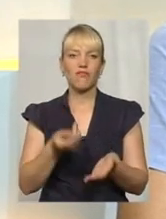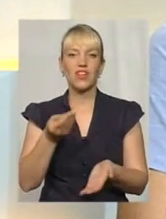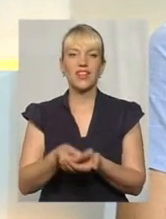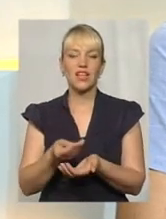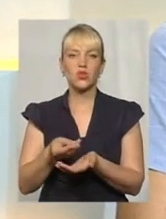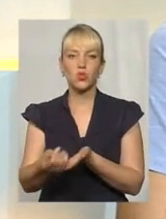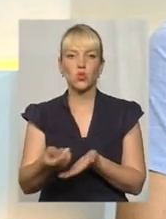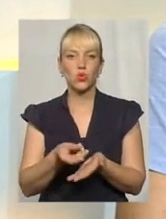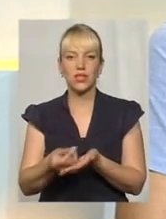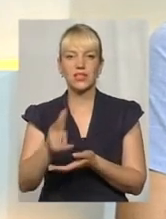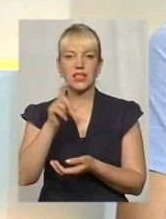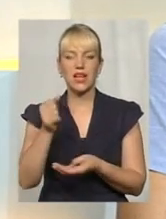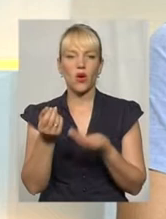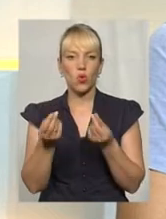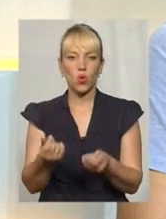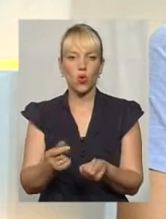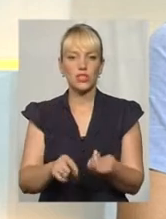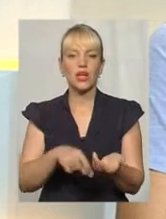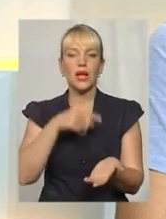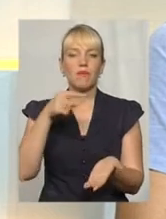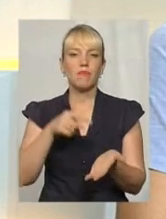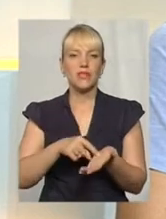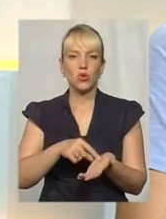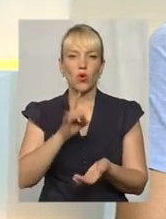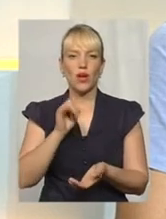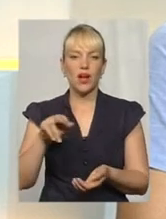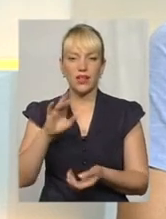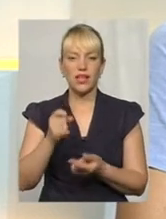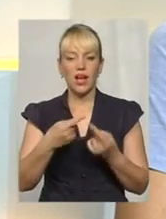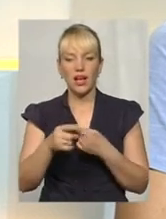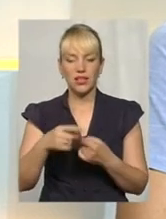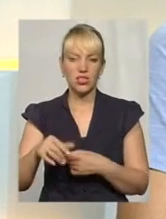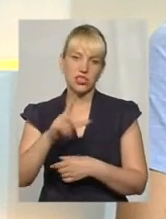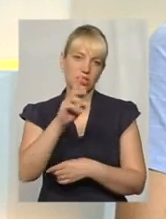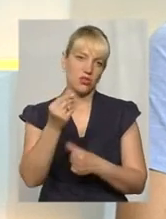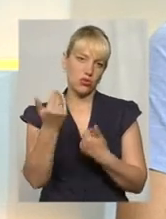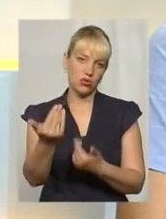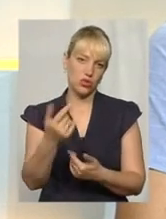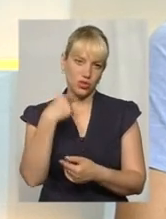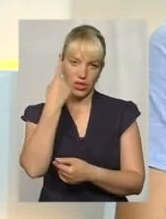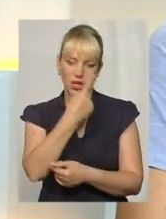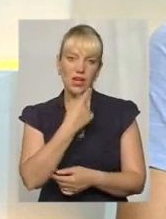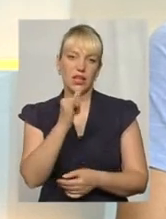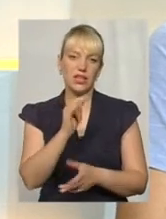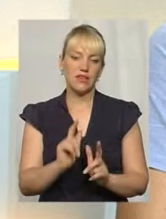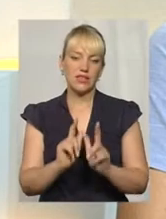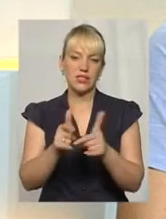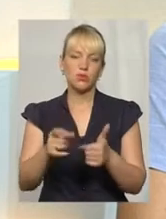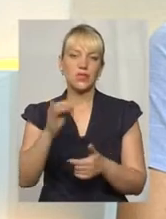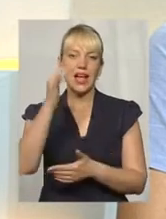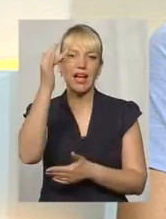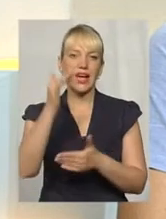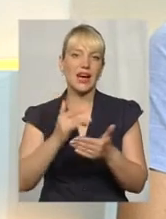Хмельницької обласної ради. Решта, відповідно, за кошти фізичних та юридичних осіб. І вступ відбувається за рейтингом,